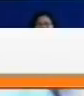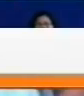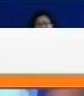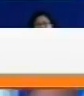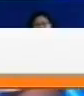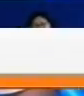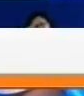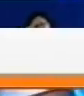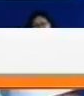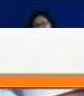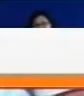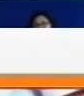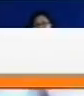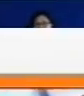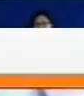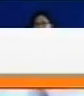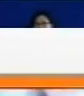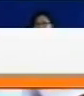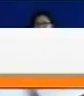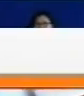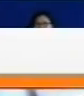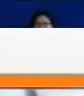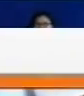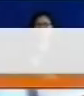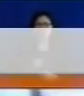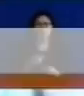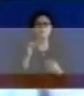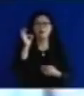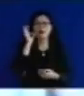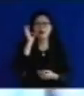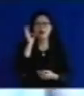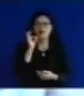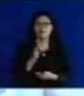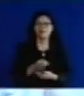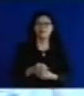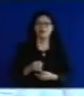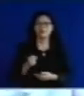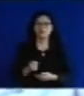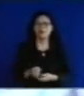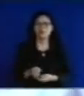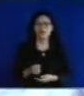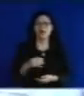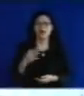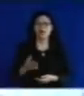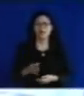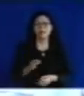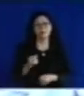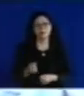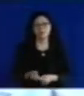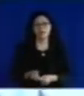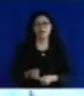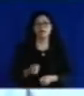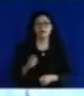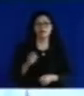tahu petani kita 87% Bapak itu. Sehingga akan lebih bijak, akan